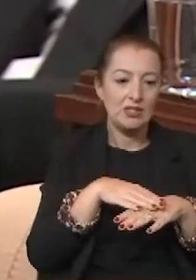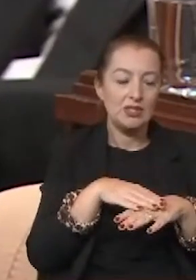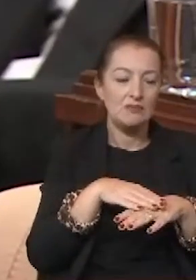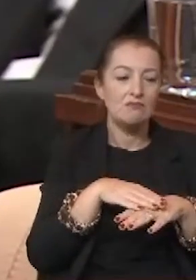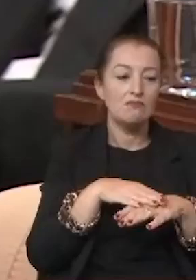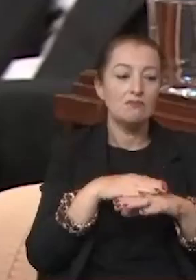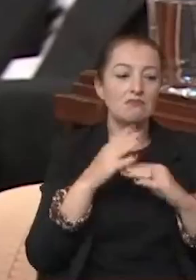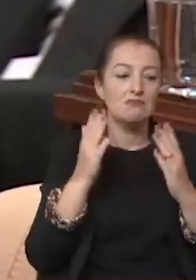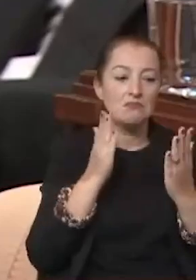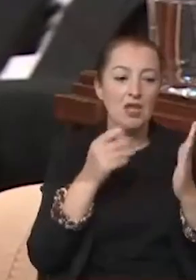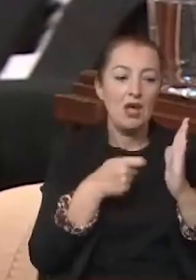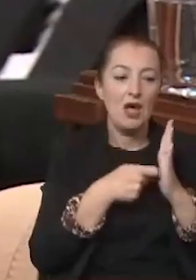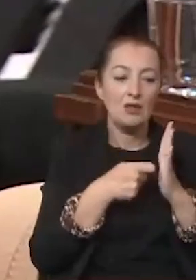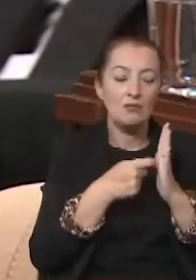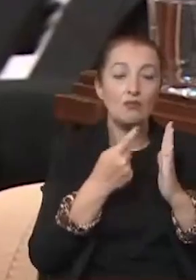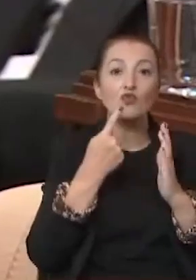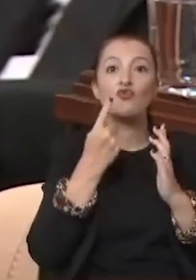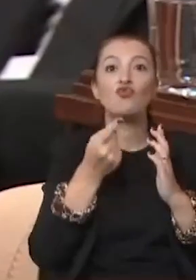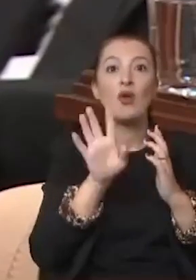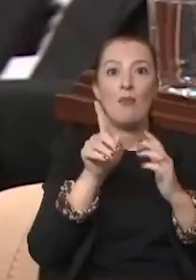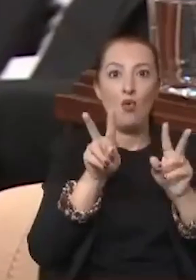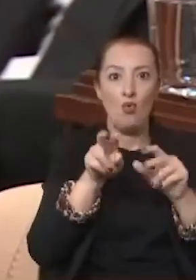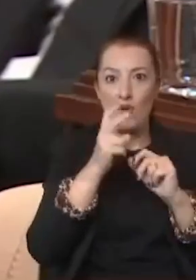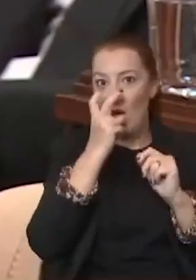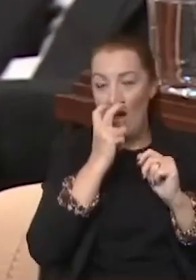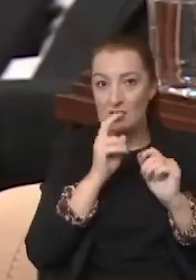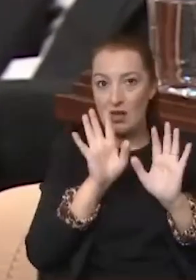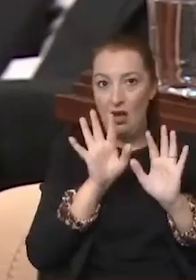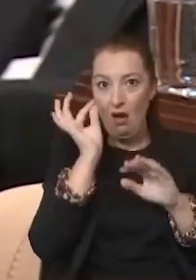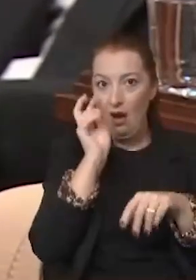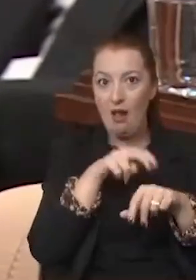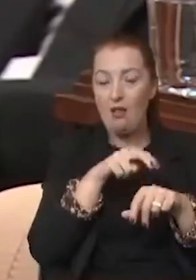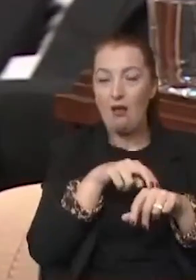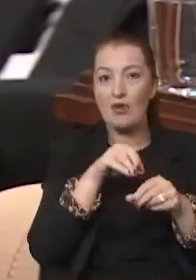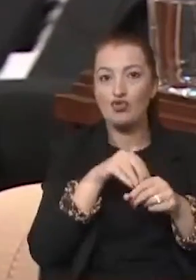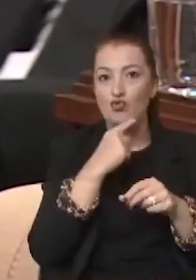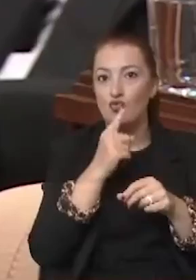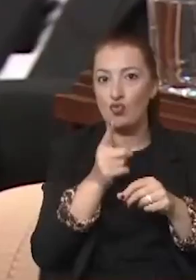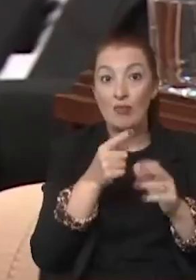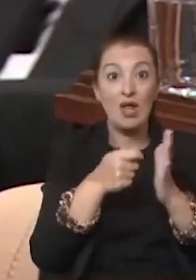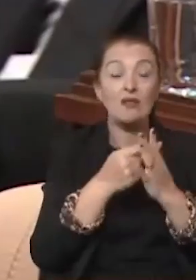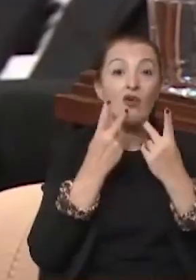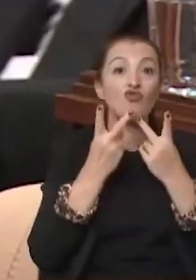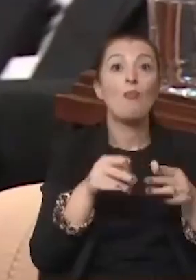Hani isimler söylememek konusunda hassasiyetiniz var ya, onu hatırlatmak için söylüyorum. İsim